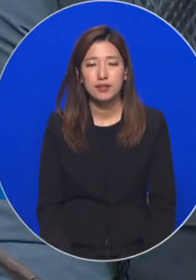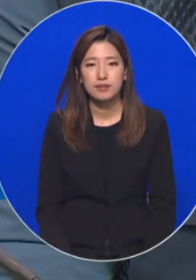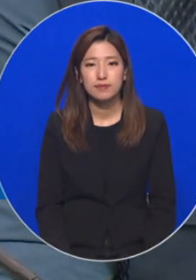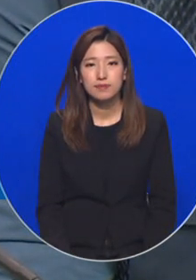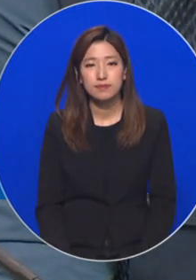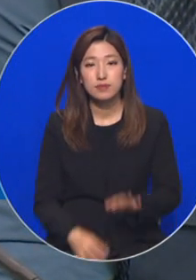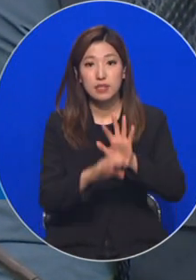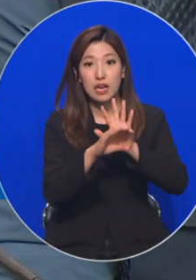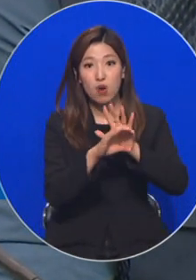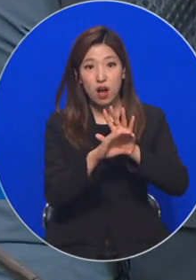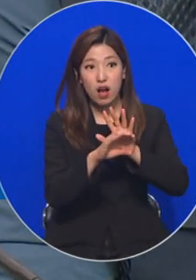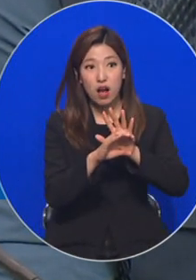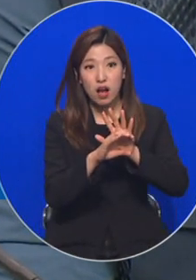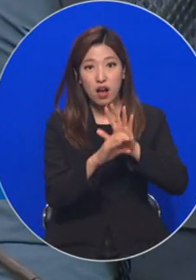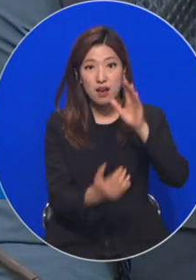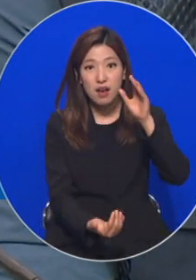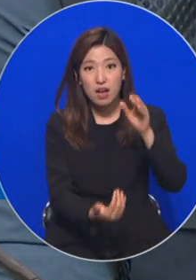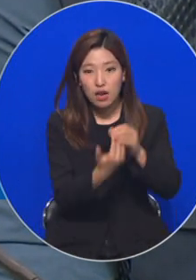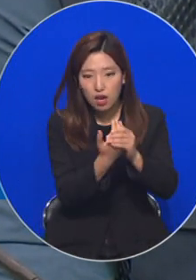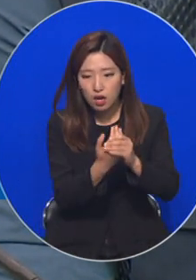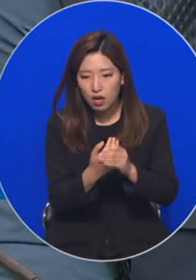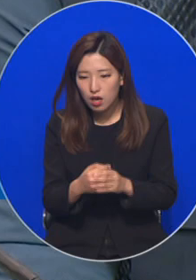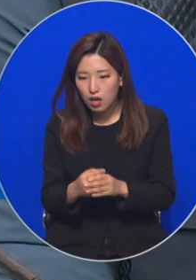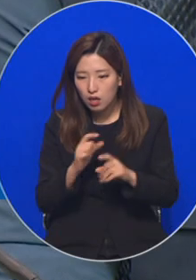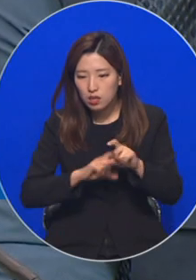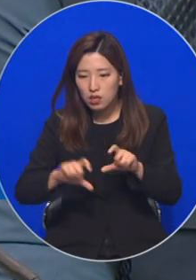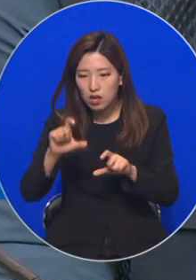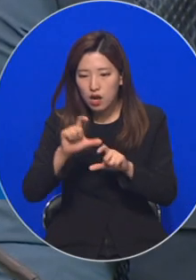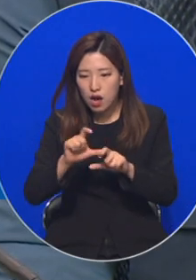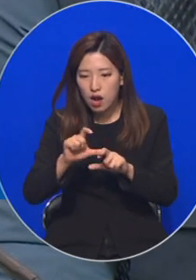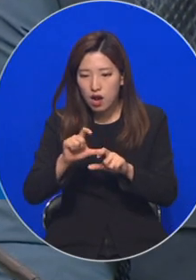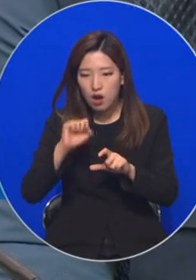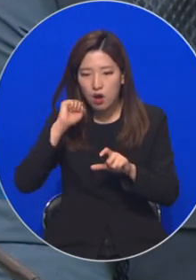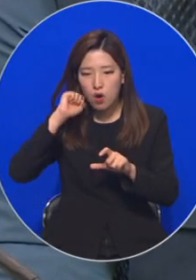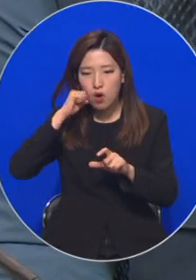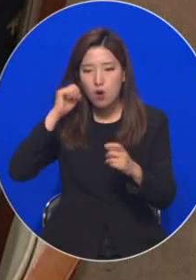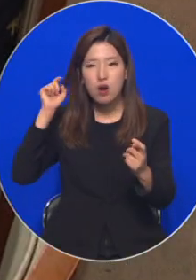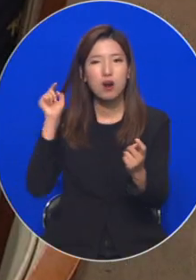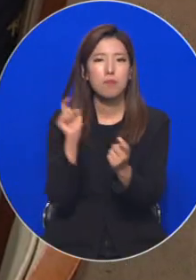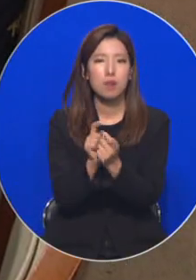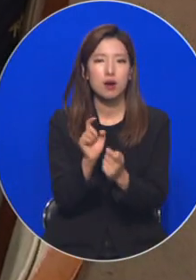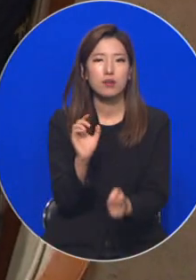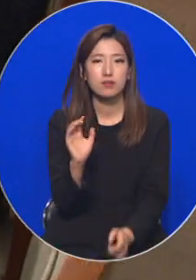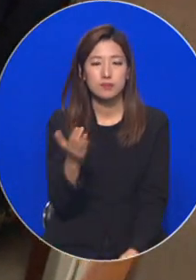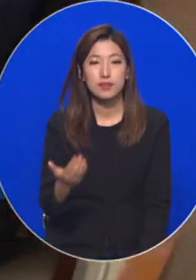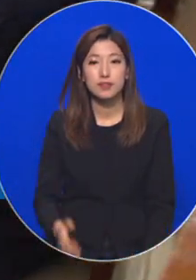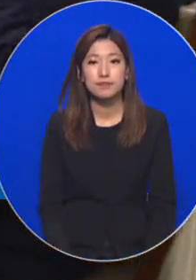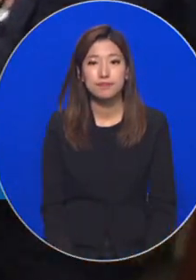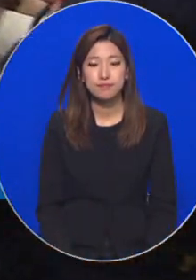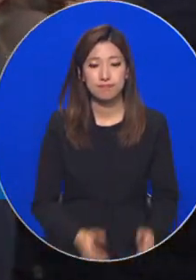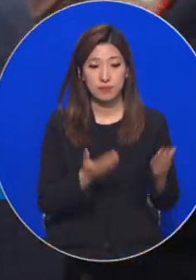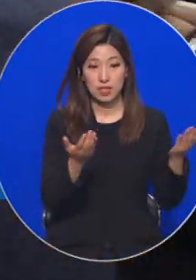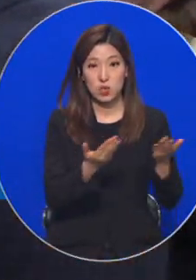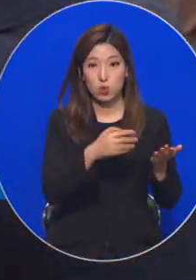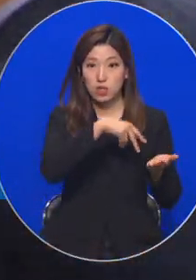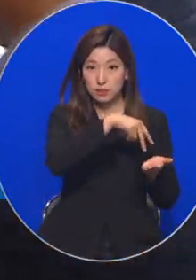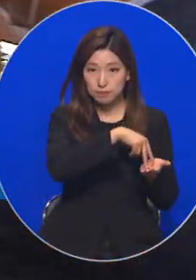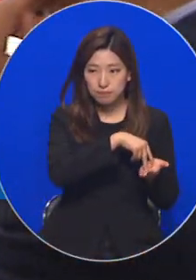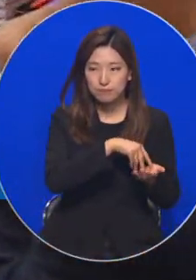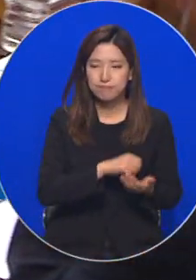코로나19는 여기에 엎친 데 덮친 격이 되지 않았나라는 생각이 듭니다. 반면 근로자 위원들은